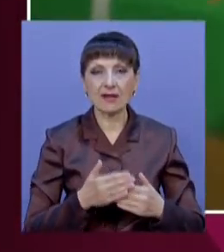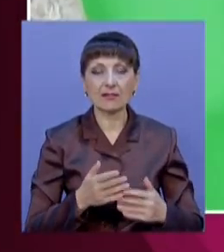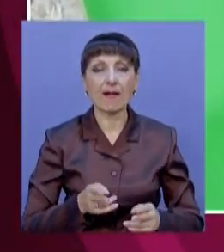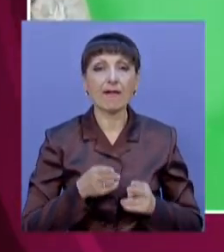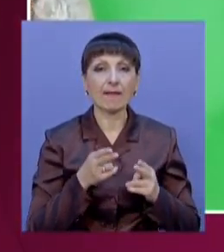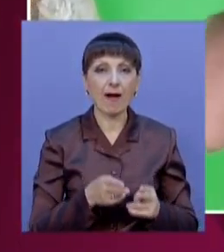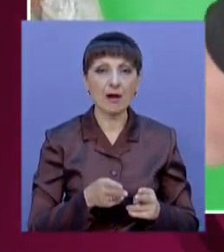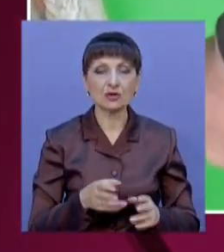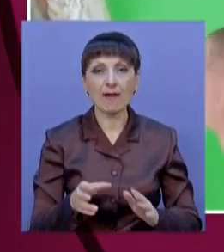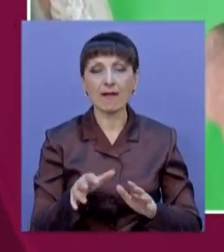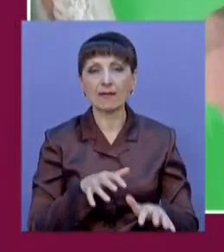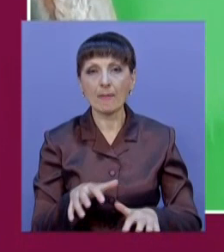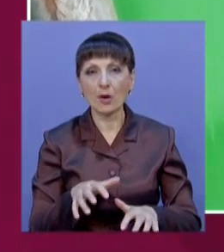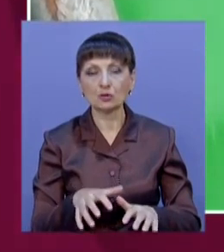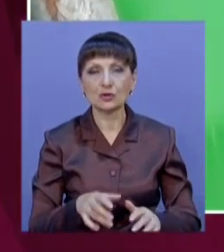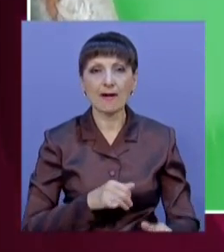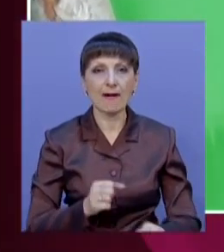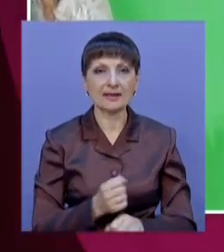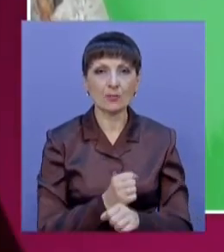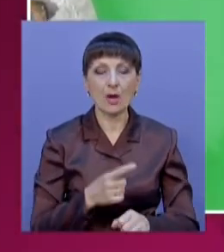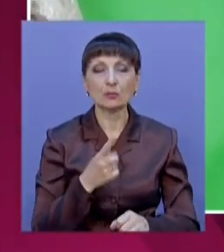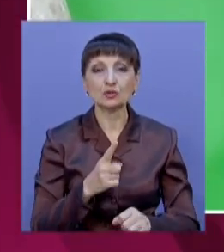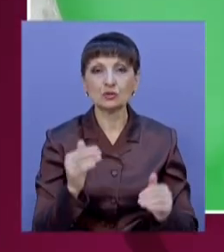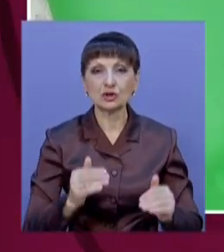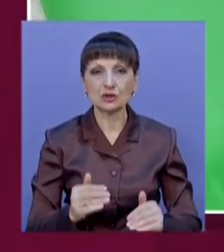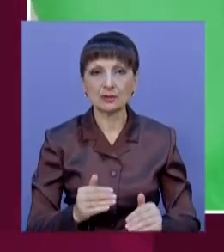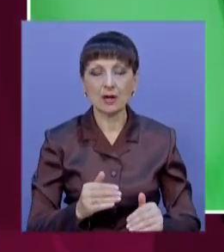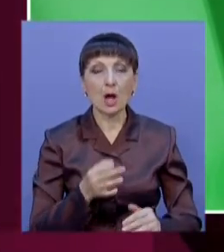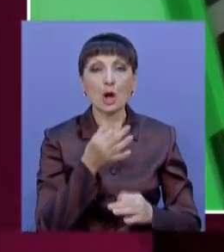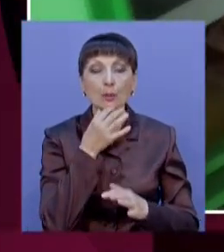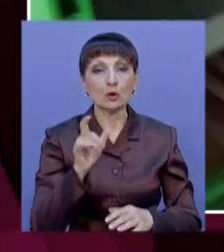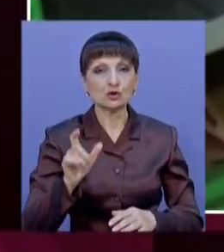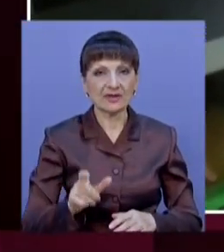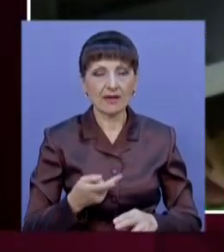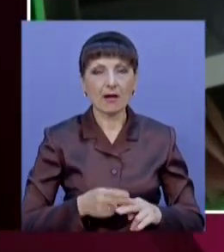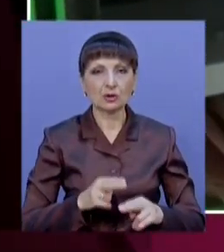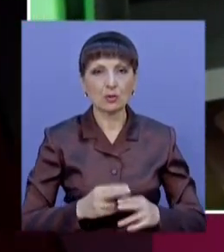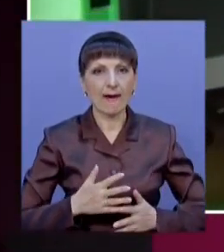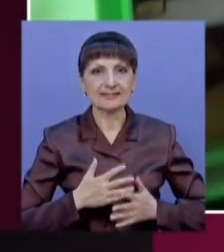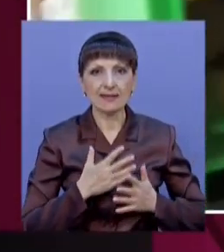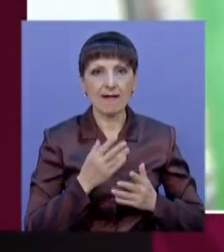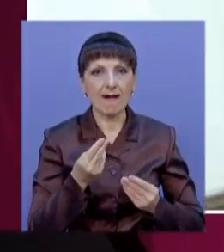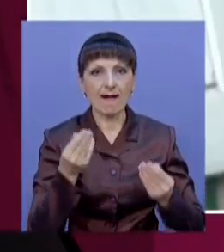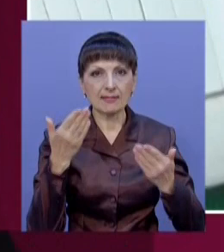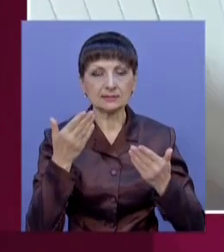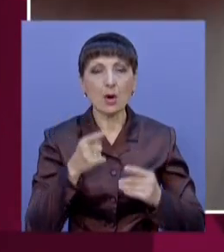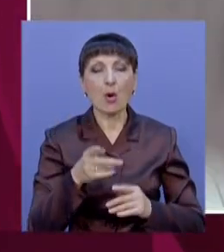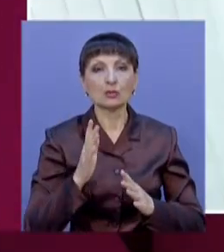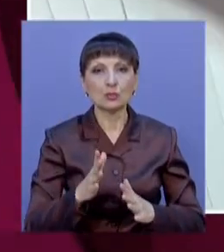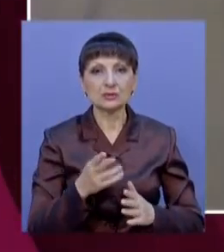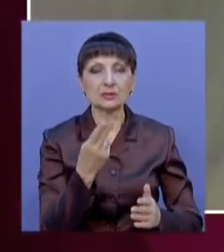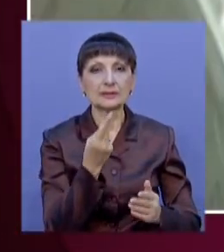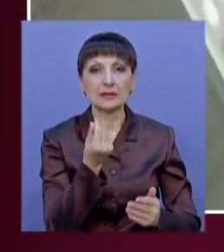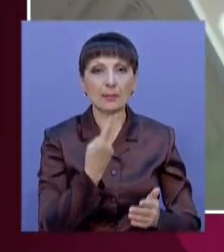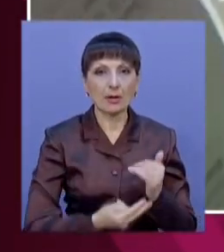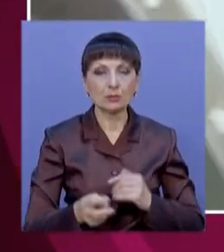грабеж и разбой и так далее почему потому что любой человек который а затем он будет проигрывать